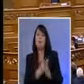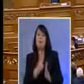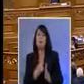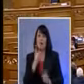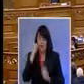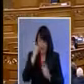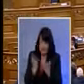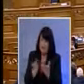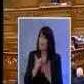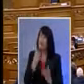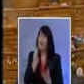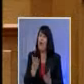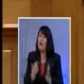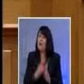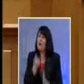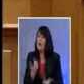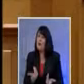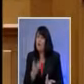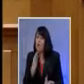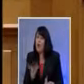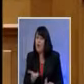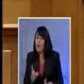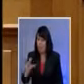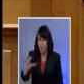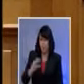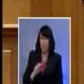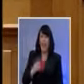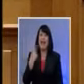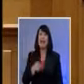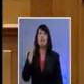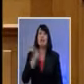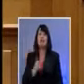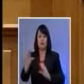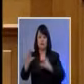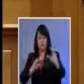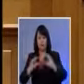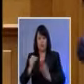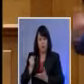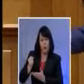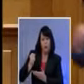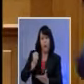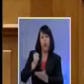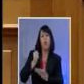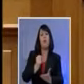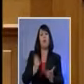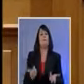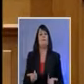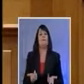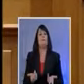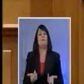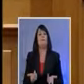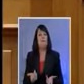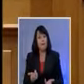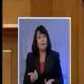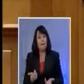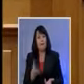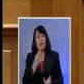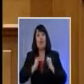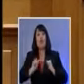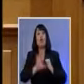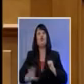γιατί για πρώτη φορά, απορροφήθηκαν κοντά στο 100%, αλλά και με τις διαρκείς επιδόσεις ρεκόρ στον